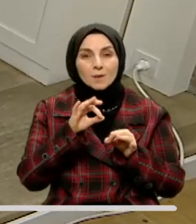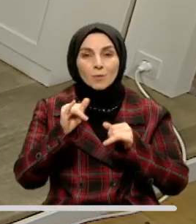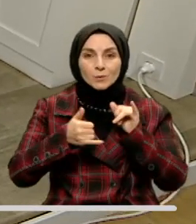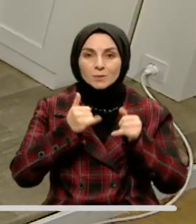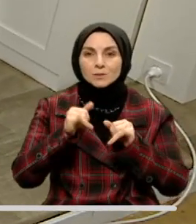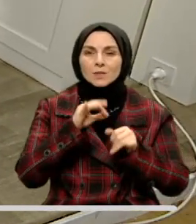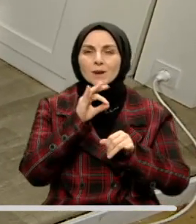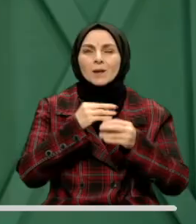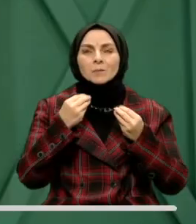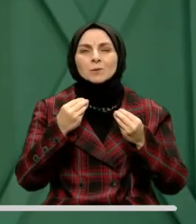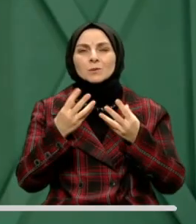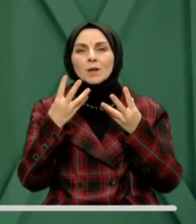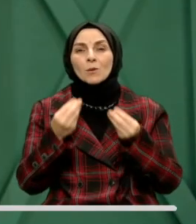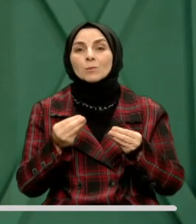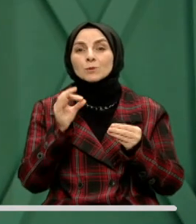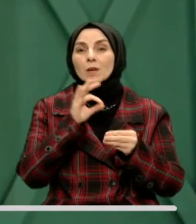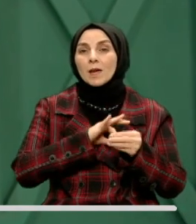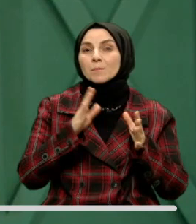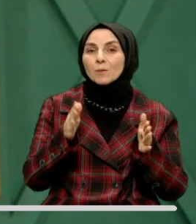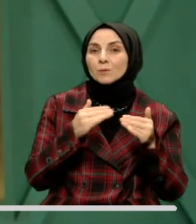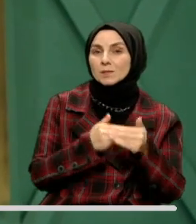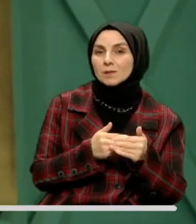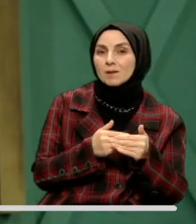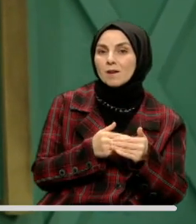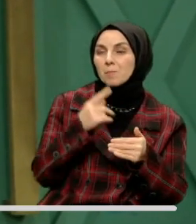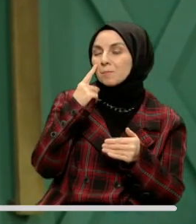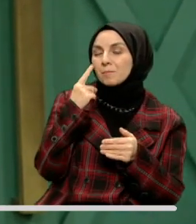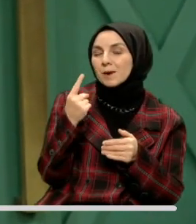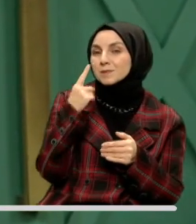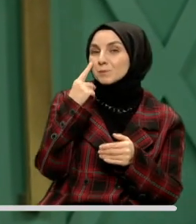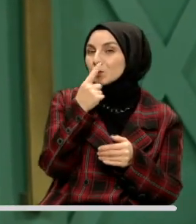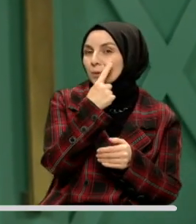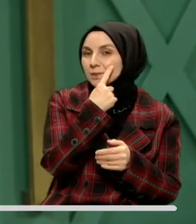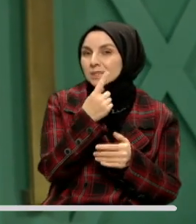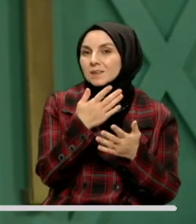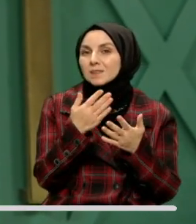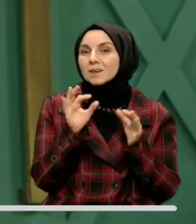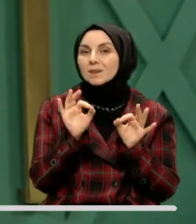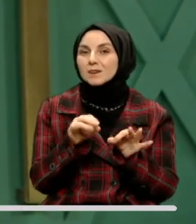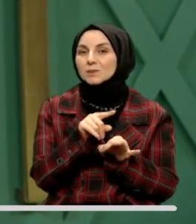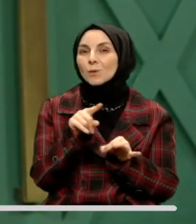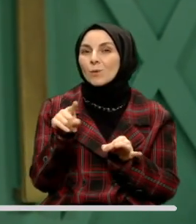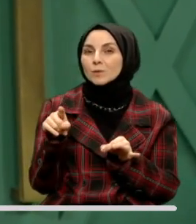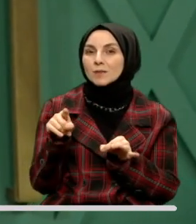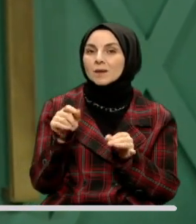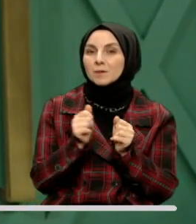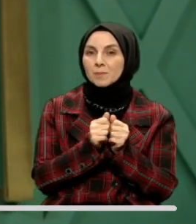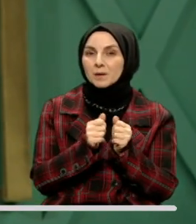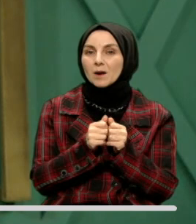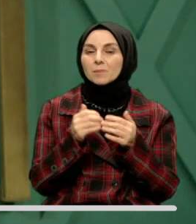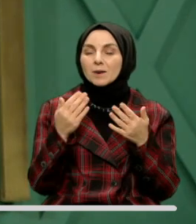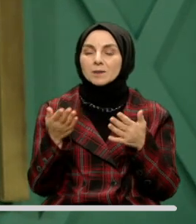vakit geçirmişler hem de kapalı alandalar. Baktım gözleri şey bakıyor. Artık onlarla herhangi bir etkinlik